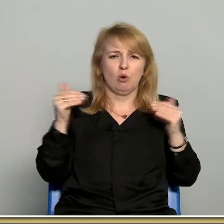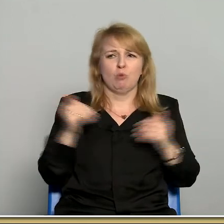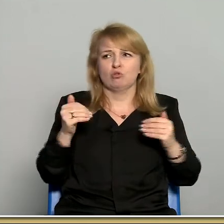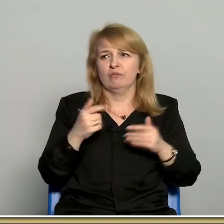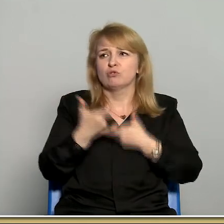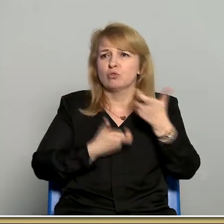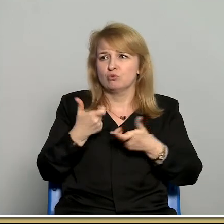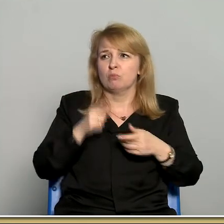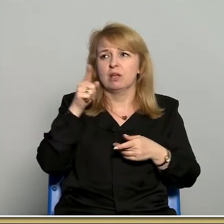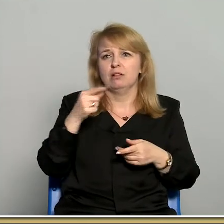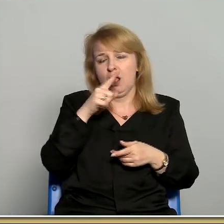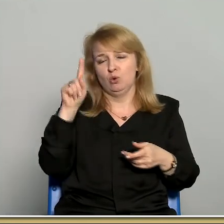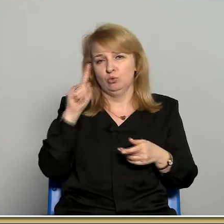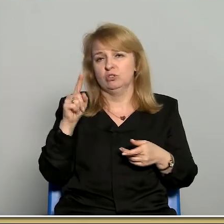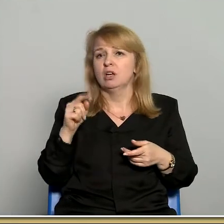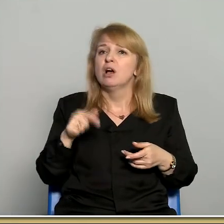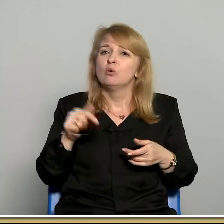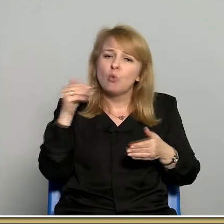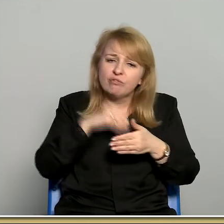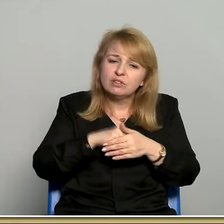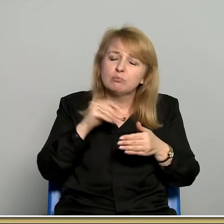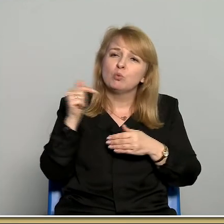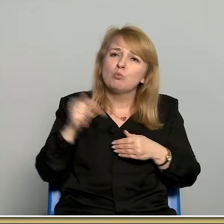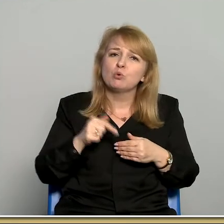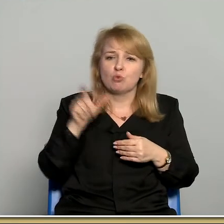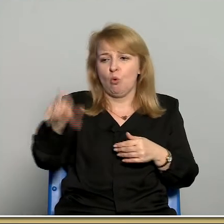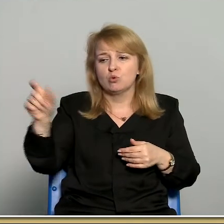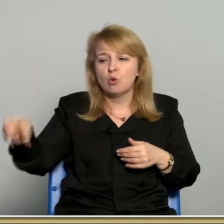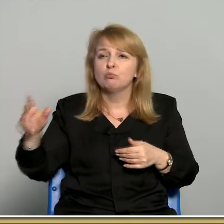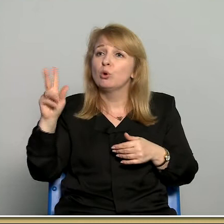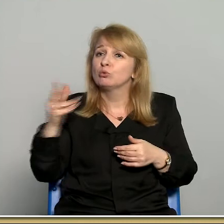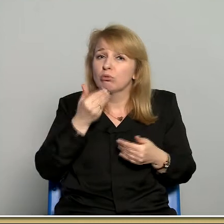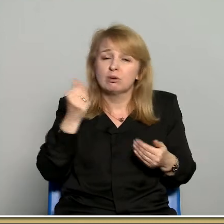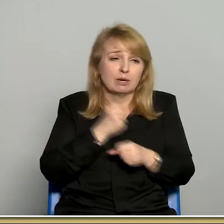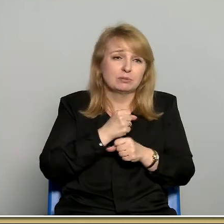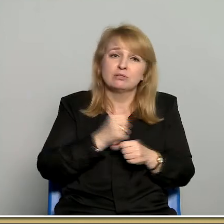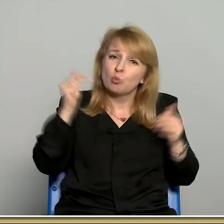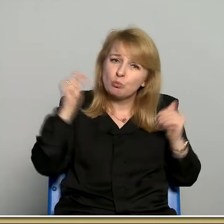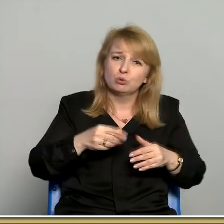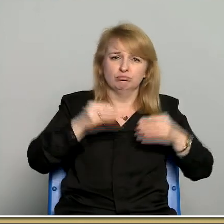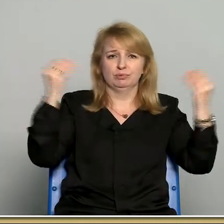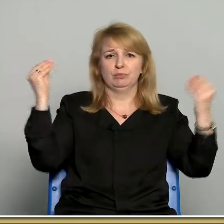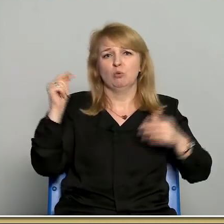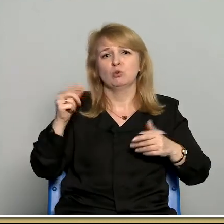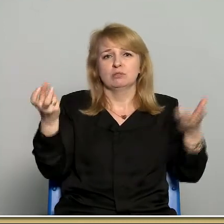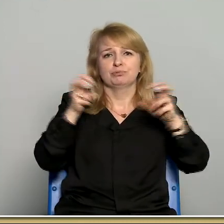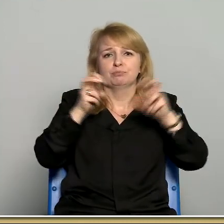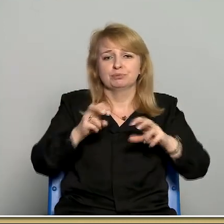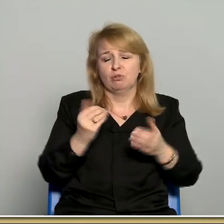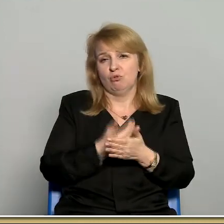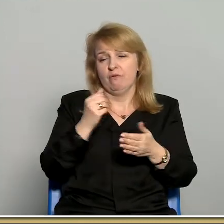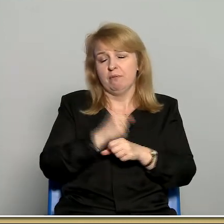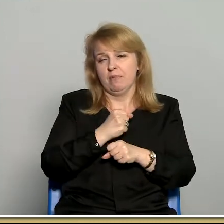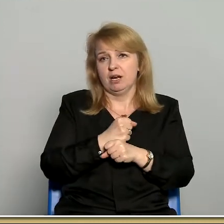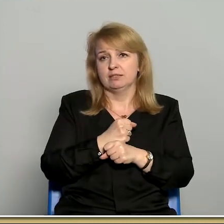zasobów pracy tkwi w tych osobach, które dzisiaj stanowią grup bezrobotnych.